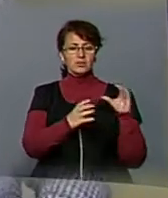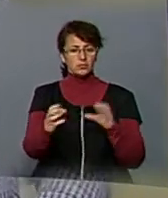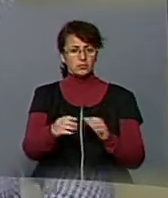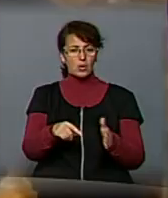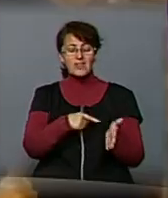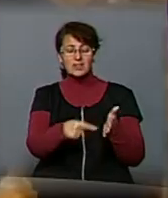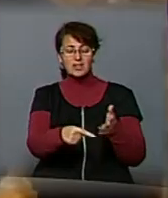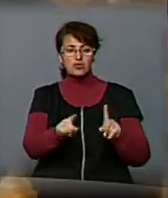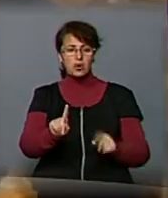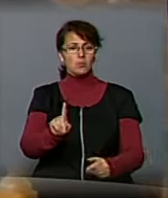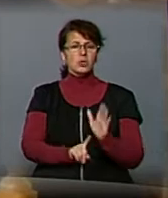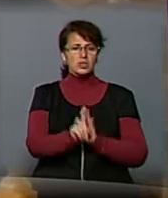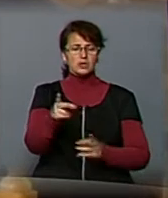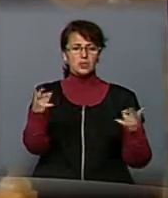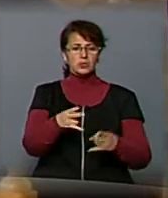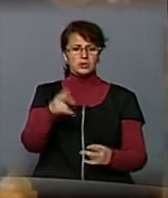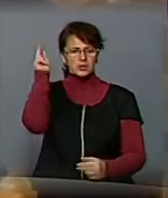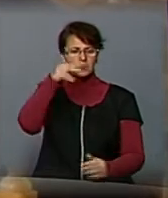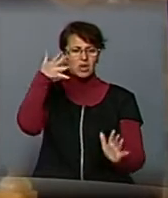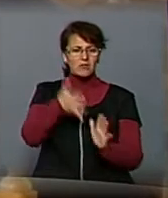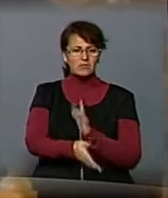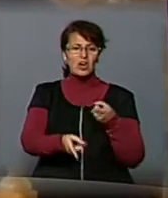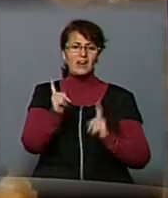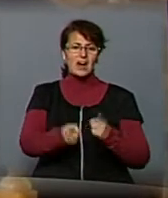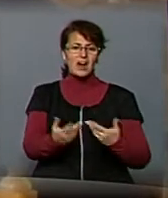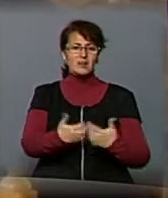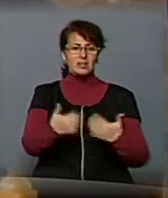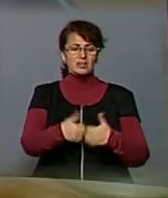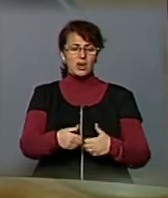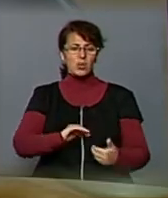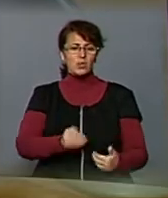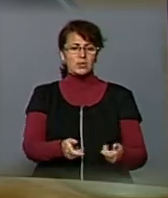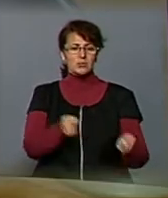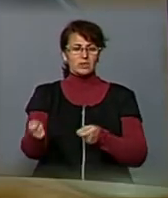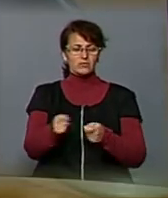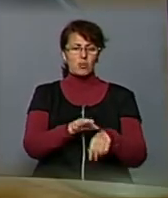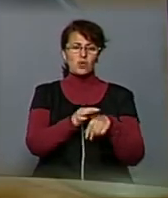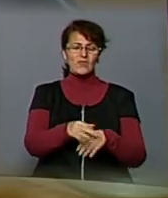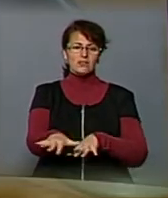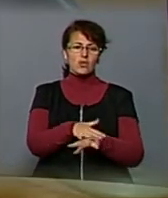зазначили, що спершу потрібно вивчити реальні підрахунки перевізників, провести громадські слухання,